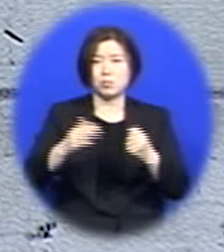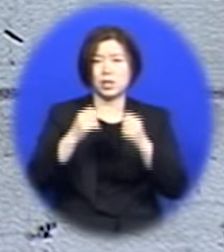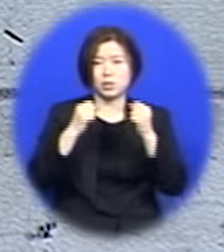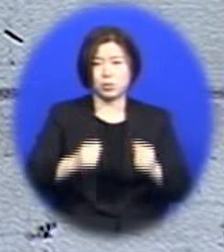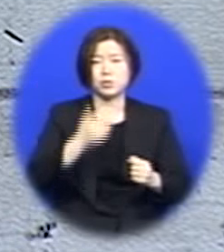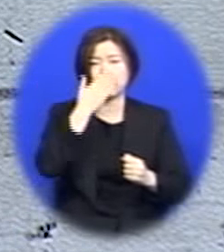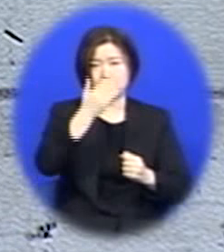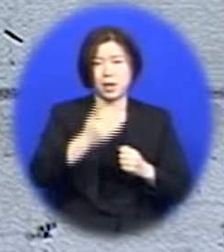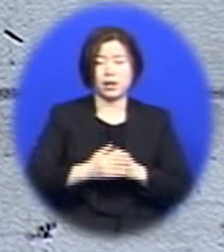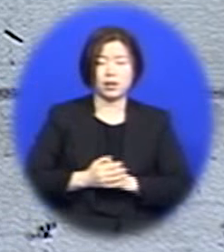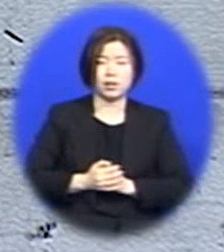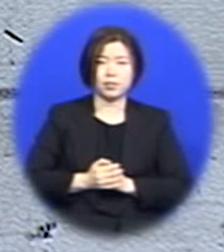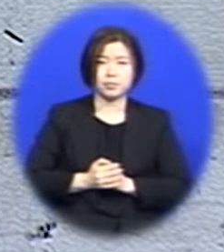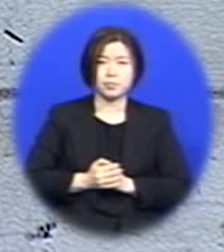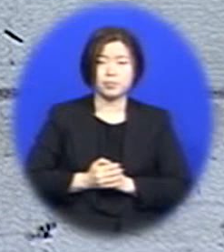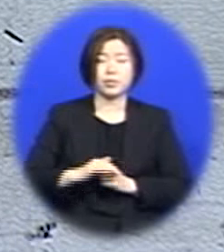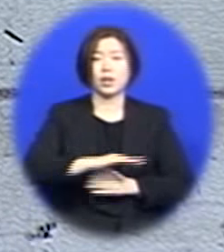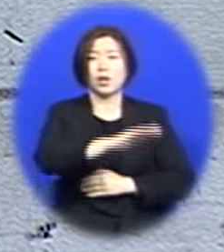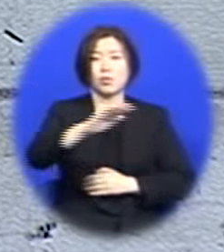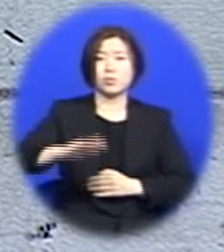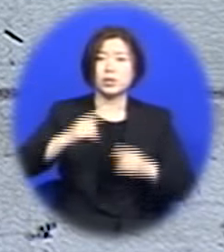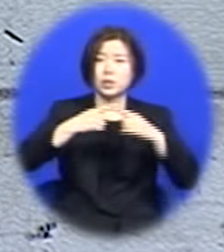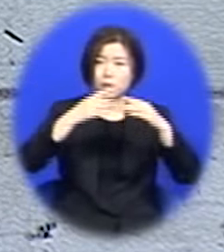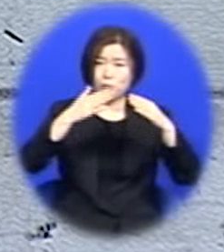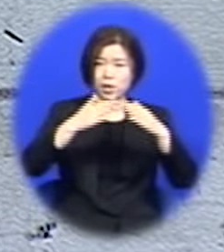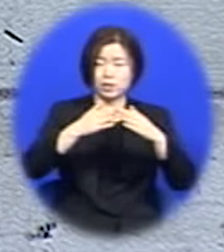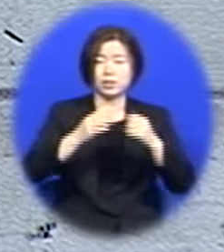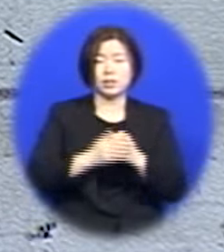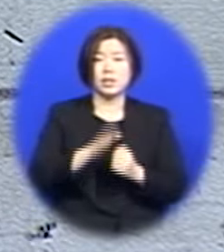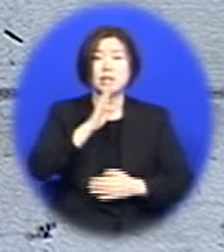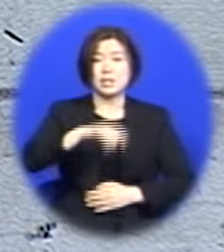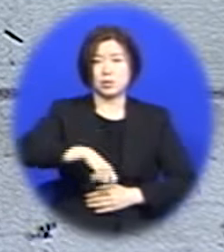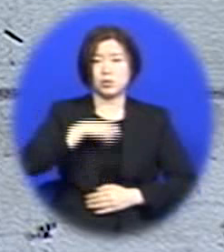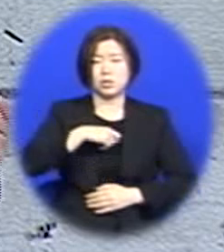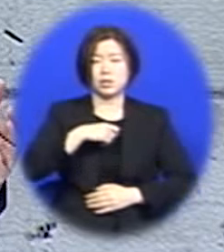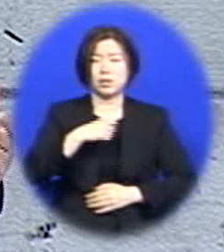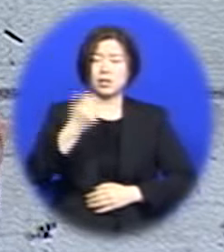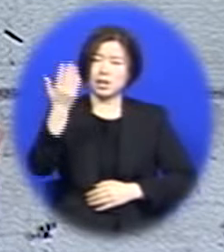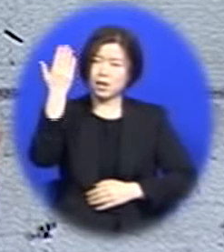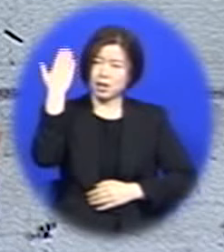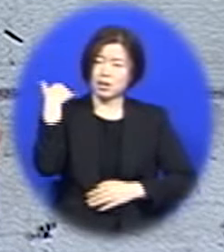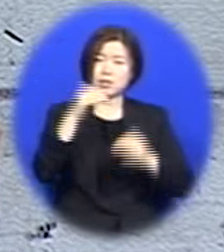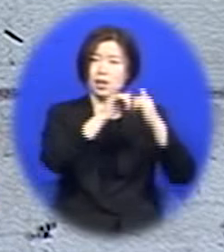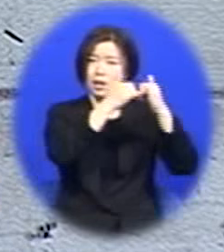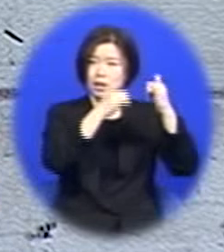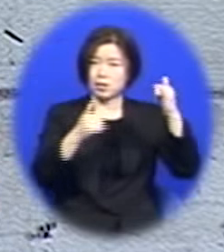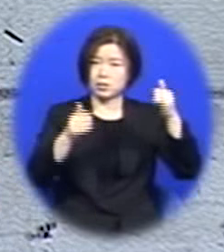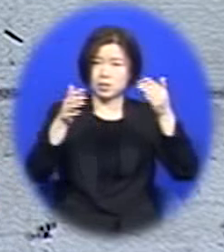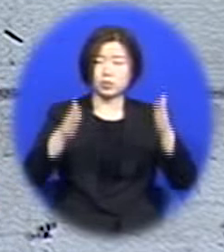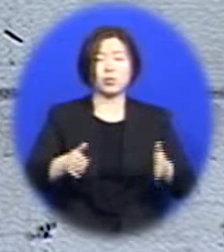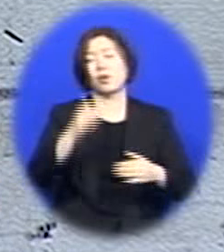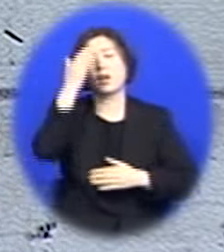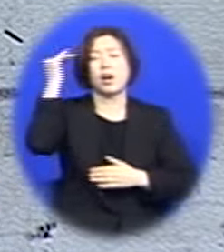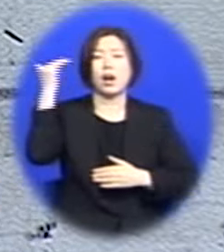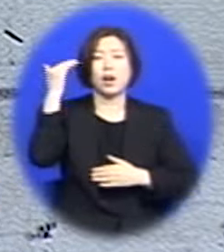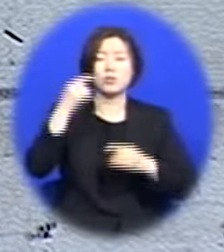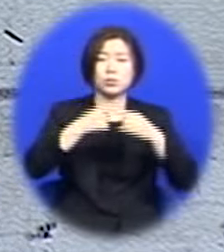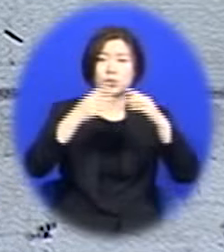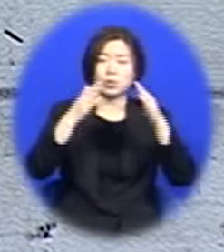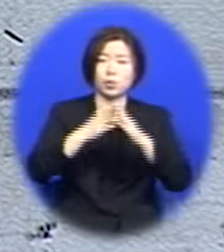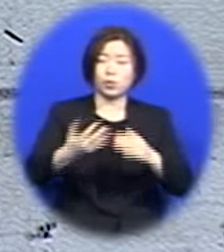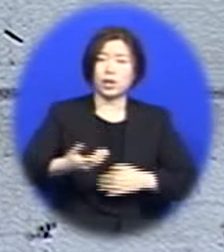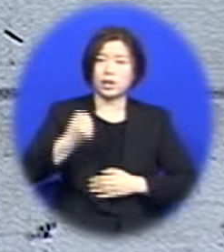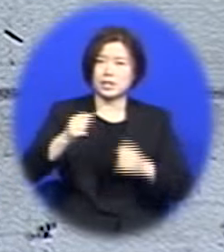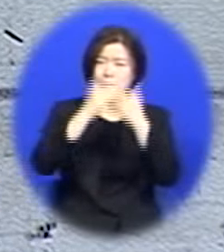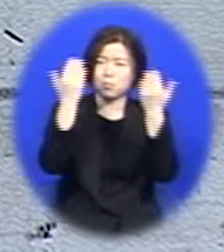겁니다. 우리 교회는 솔직히 지난 역사에 한국 교회가 가지고 있는 모든